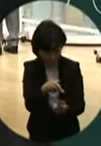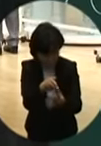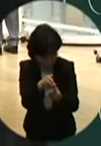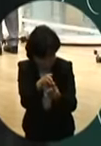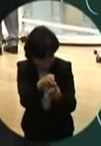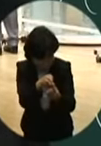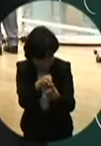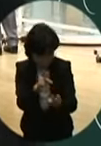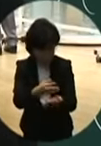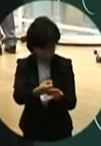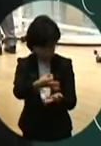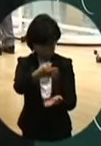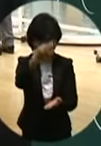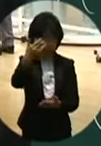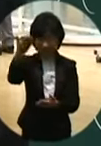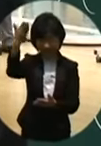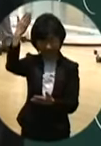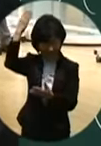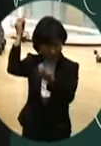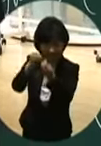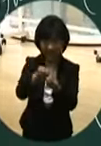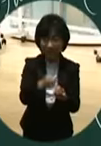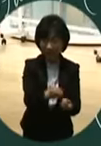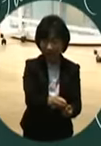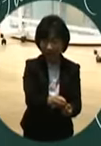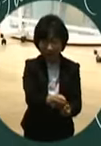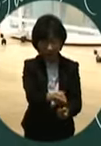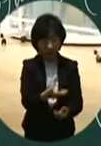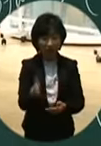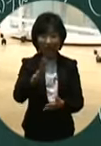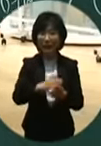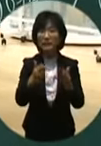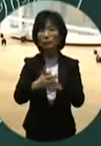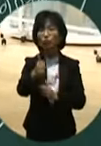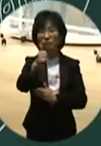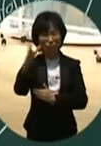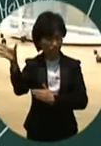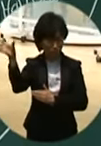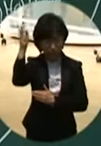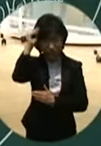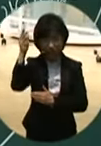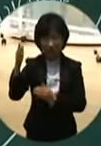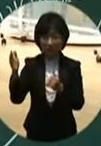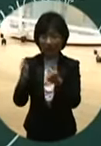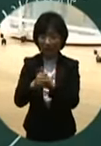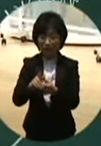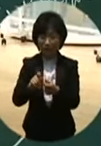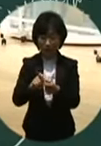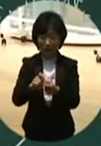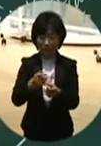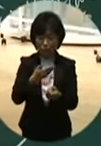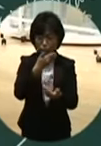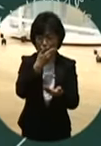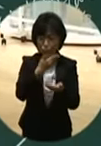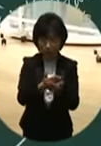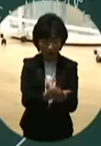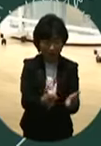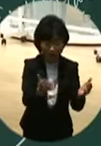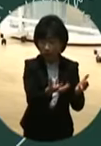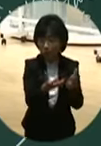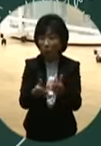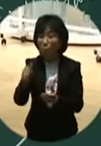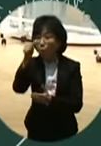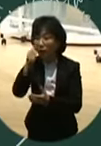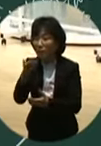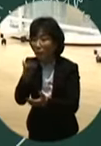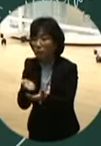being used as a cat bowl. 이 주인이 무식해 놓으니까요, 이 고양이 밥그릇을 하고 있는 거예요. So the owner of that bowl was so ignorant